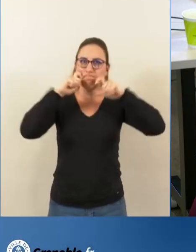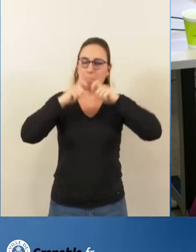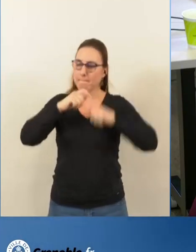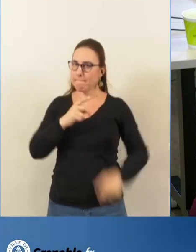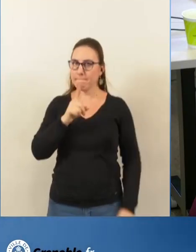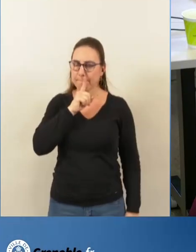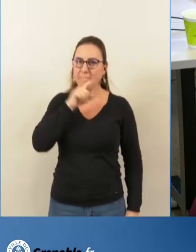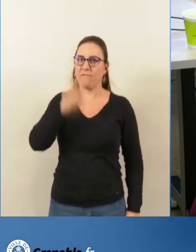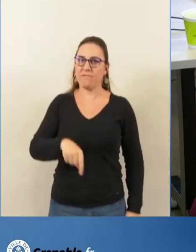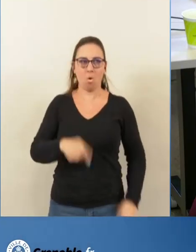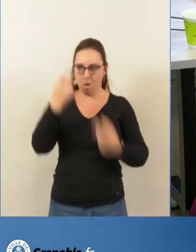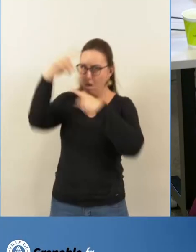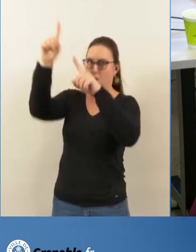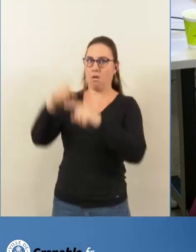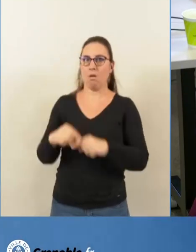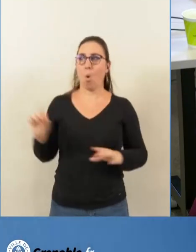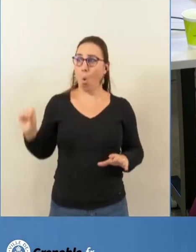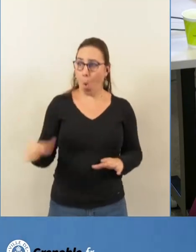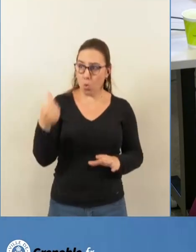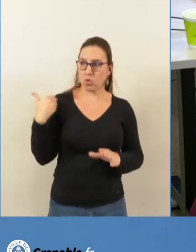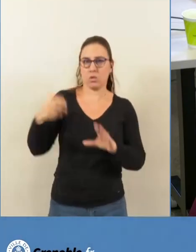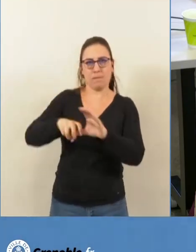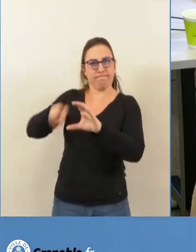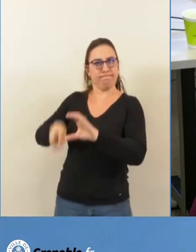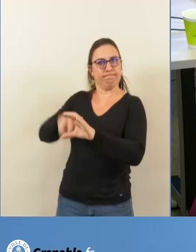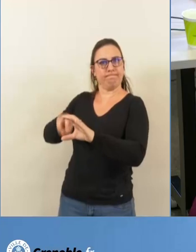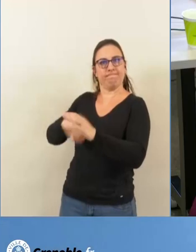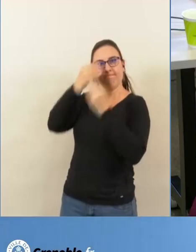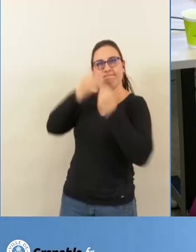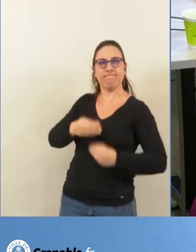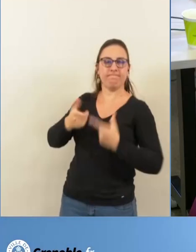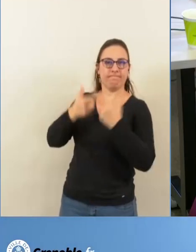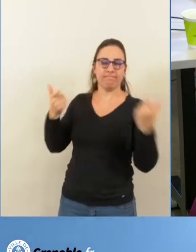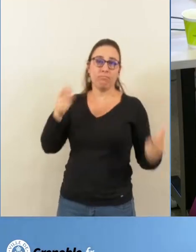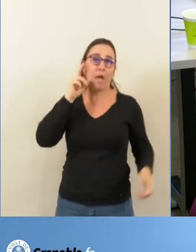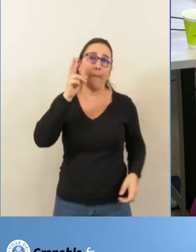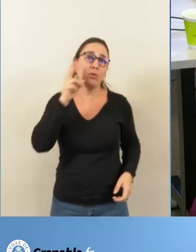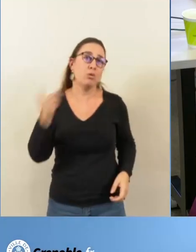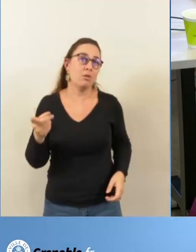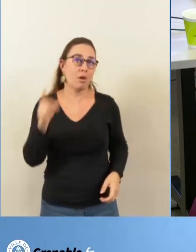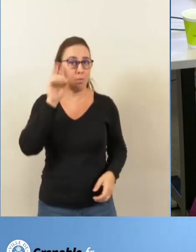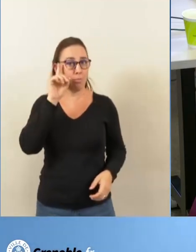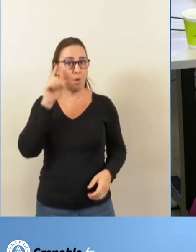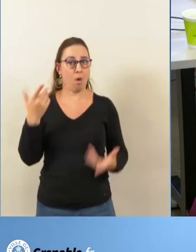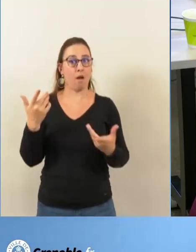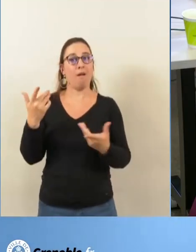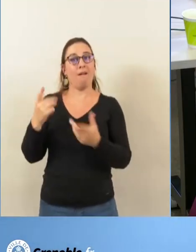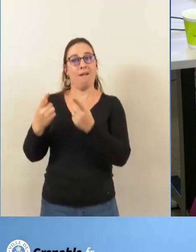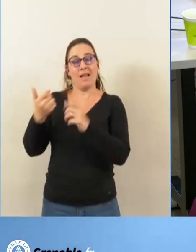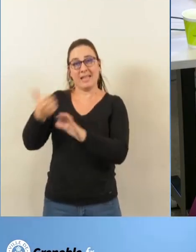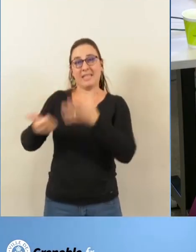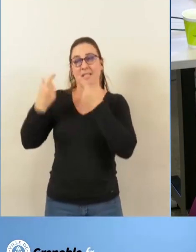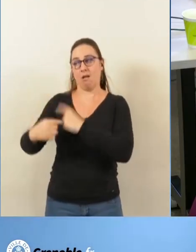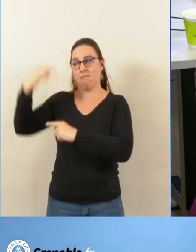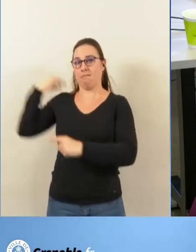élus vous ont déjà quitté depuis le début du mandat mais vous en avez l'habitude de vous avez déjà quitté aux précédents mandat en